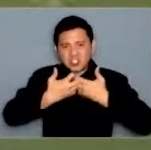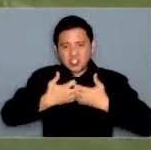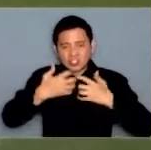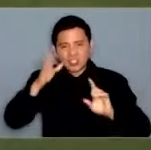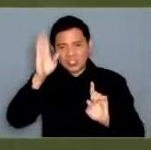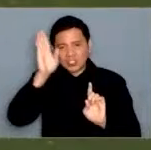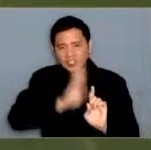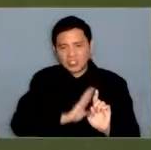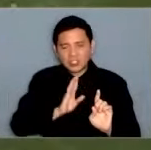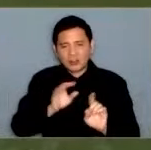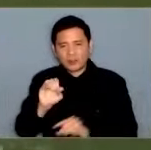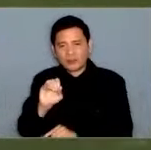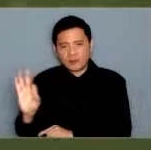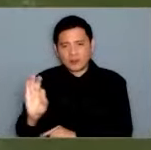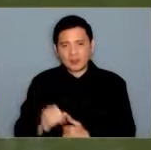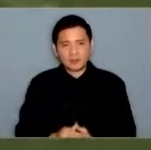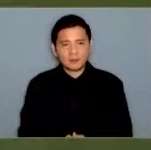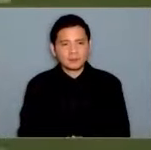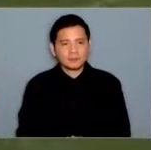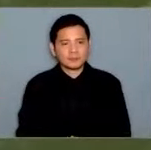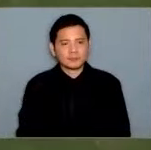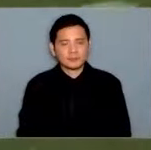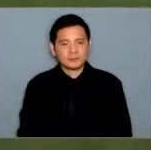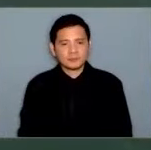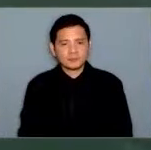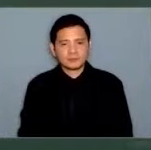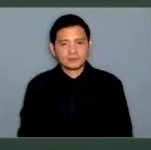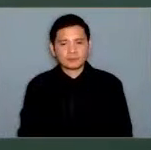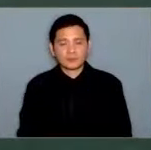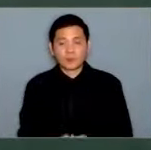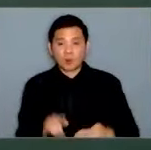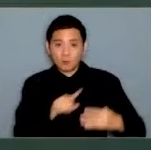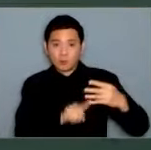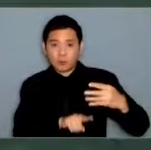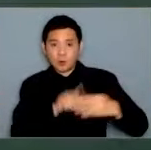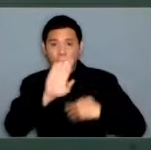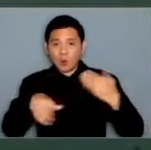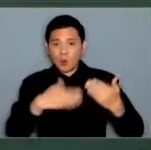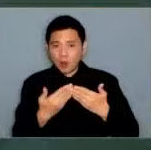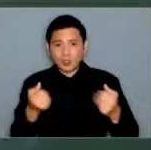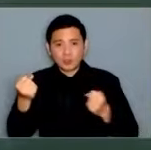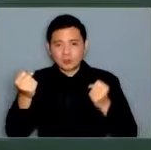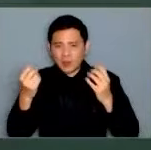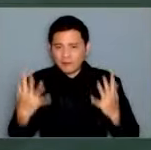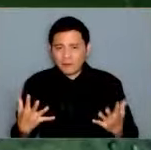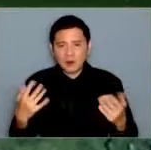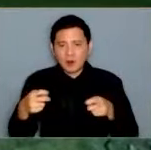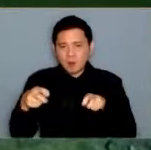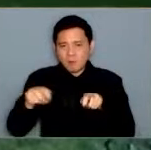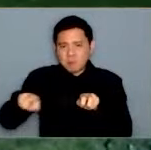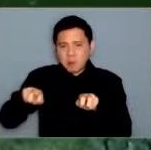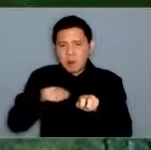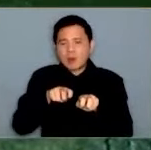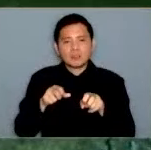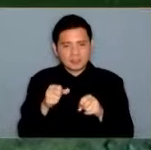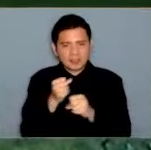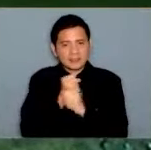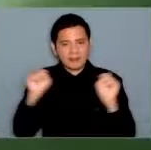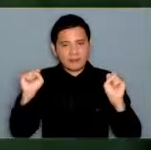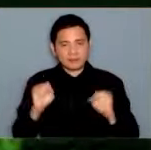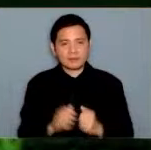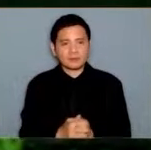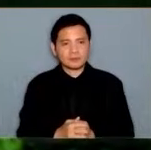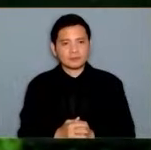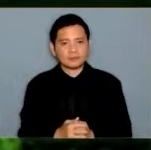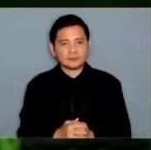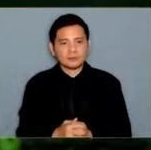natuntun nila ang may-ari ng sasakyan. Buhay at ligtas daw ang driver at siya lang daw ang sakay nito. Wala siyang ibang kasama. Wala